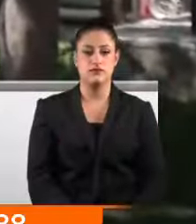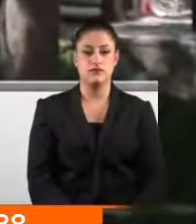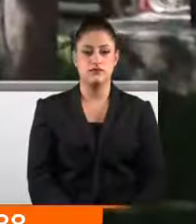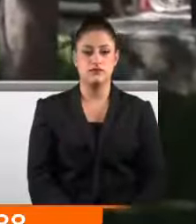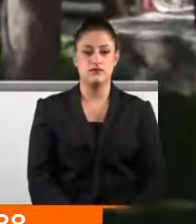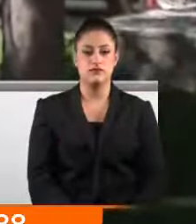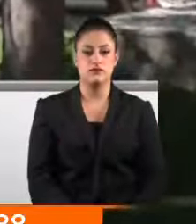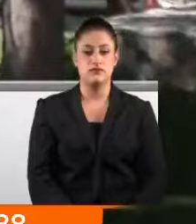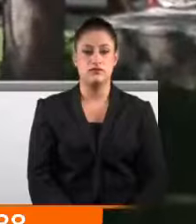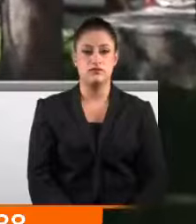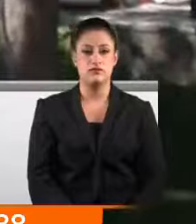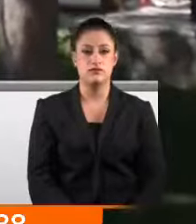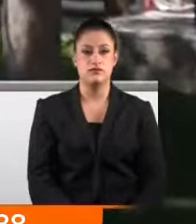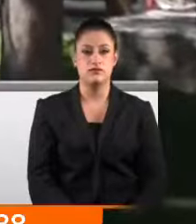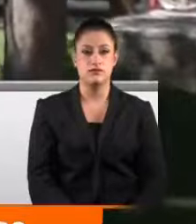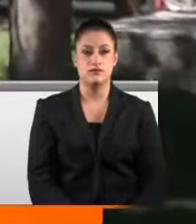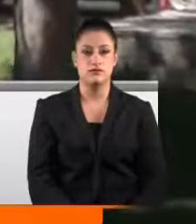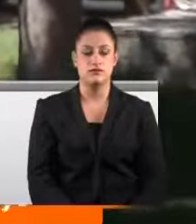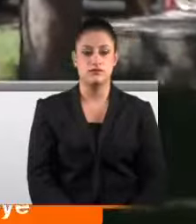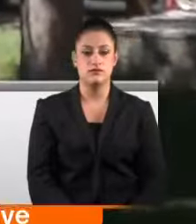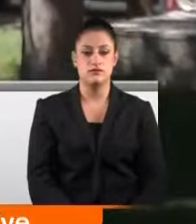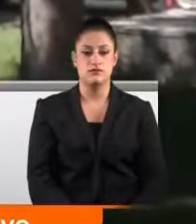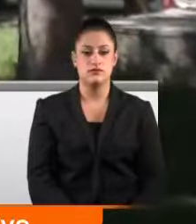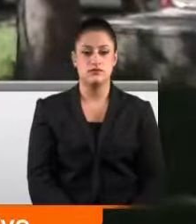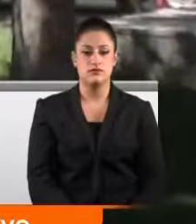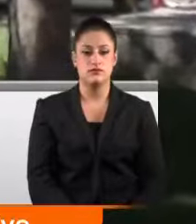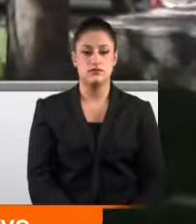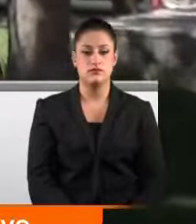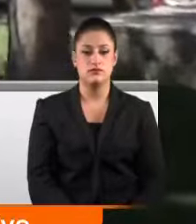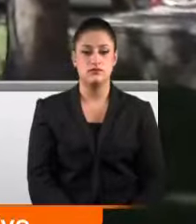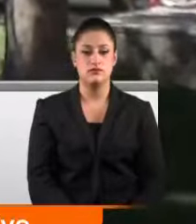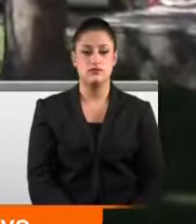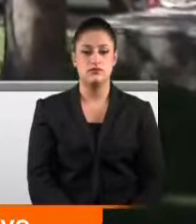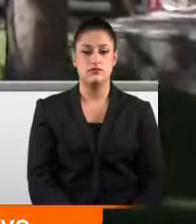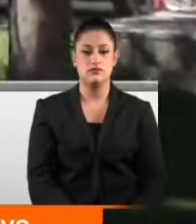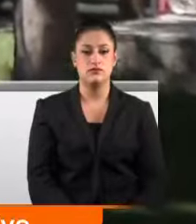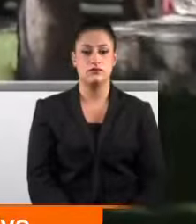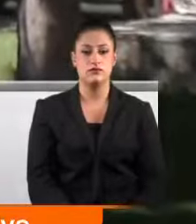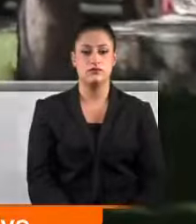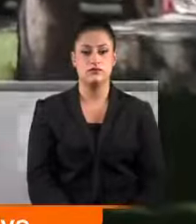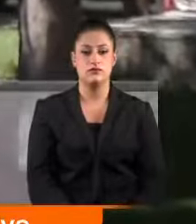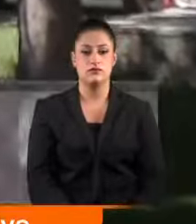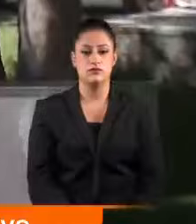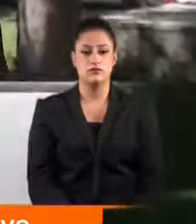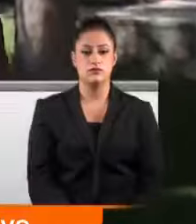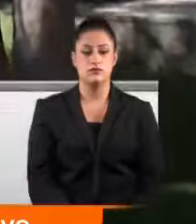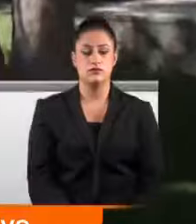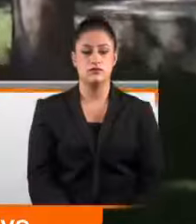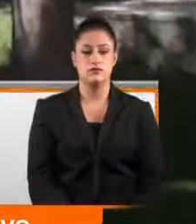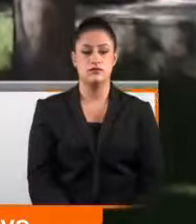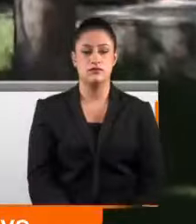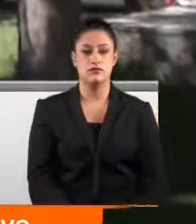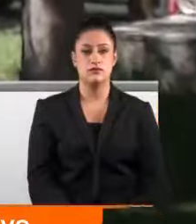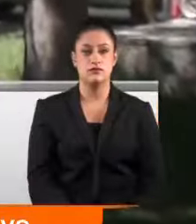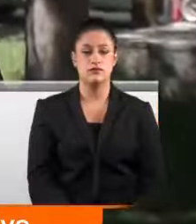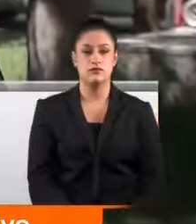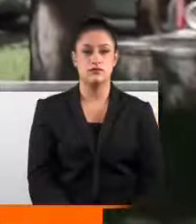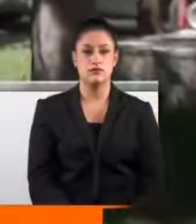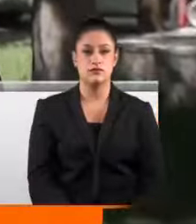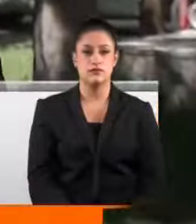yüzünden bozuluyor. Çünkü yeni evlendiğiniz kişi böyle bir yükümlülüğün altına girmek istemiyor. Belli bir süre